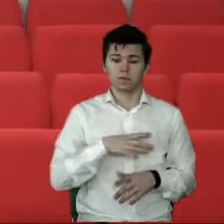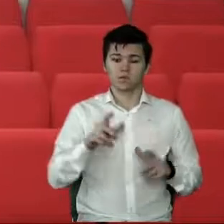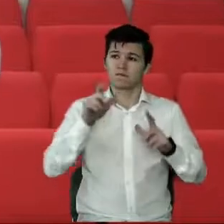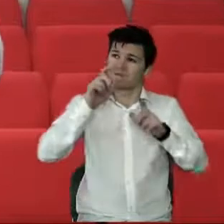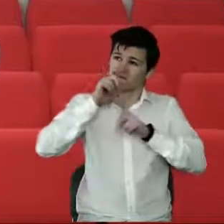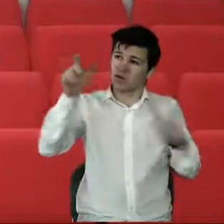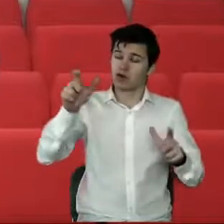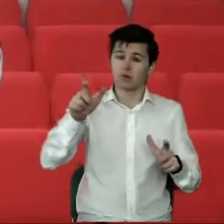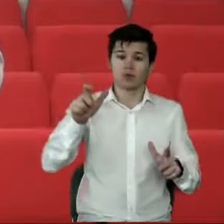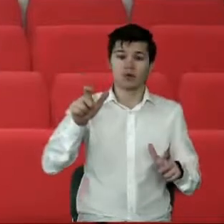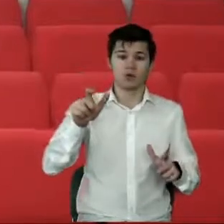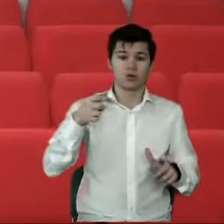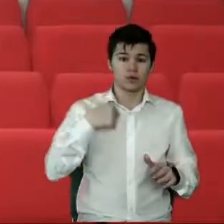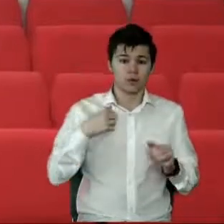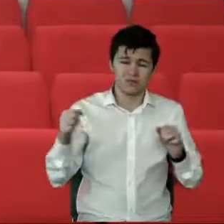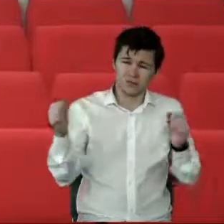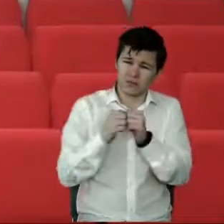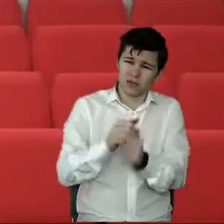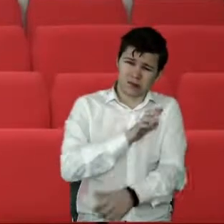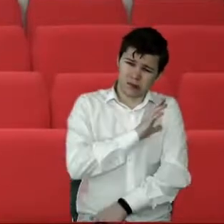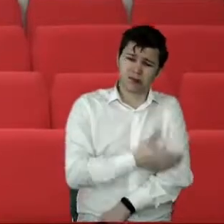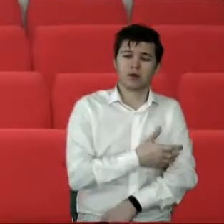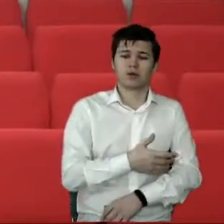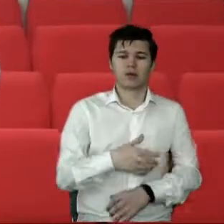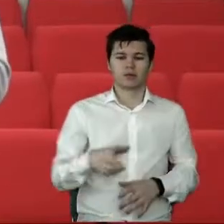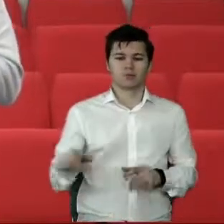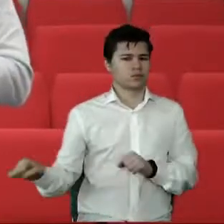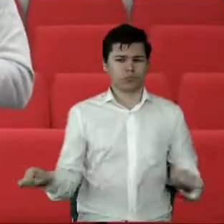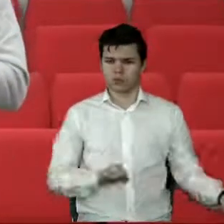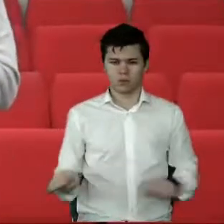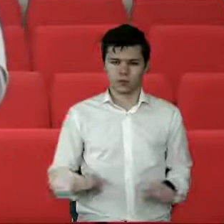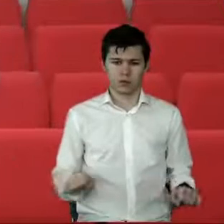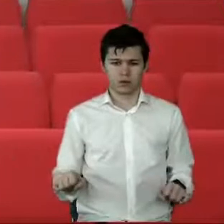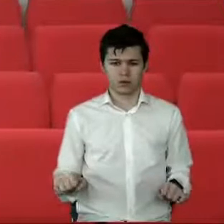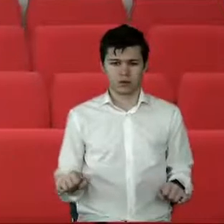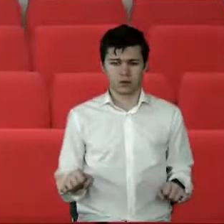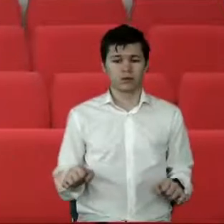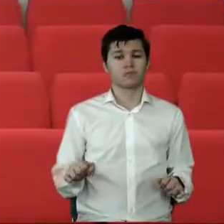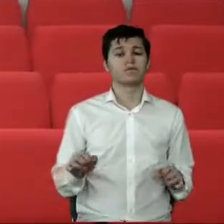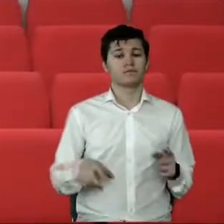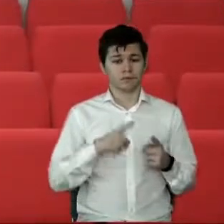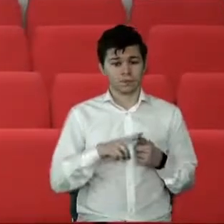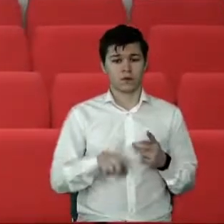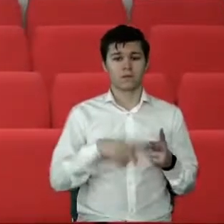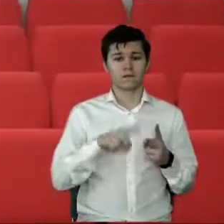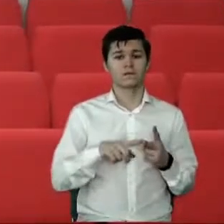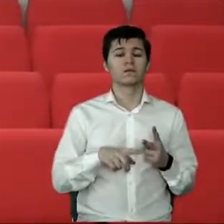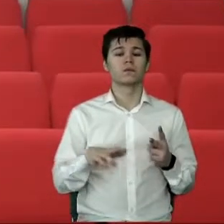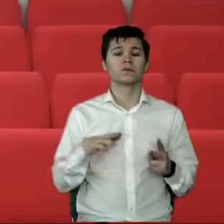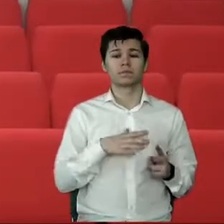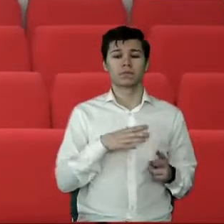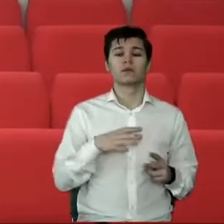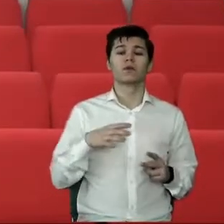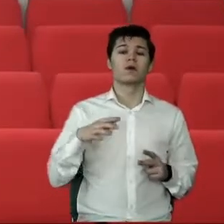их молитве поколебалось место. Еще один пример, когда Павла и Силу посадили в темницу. Это то же самое